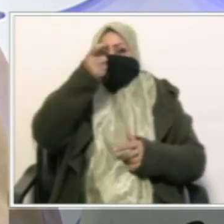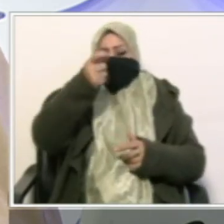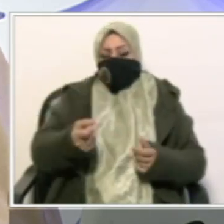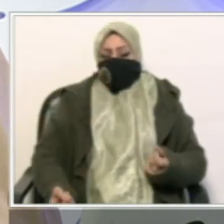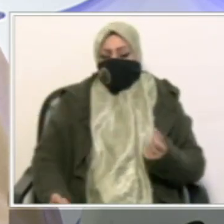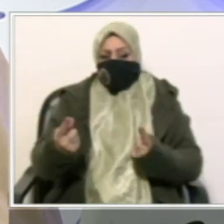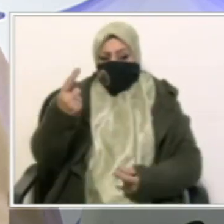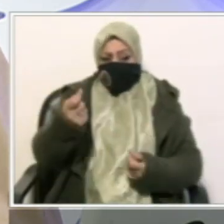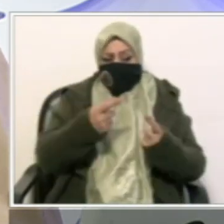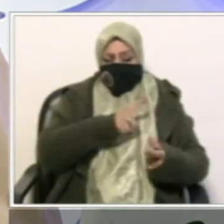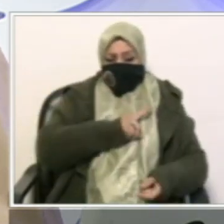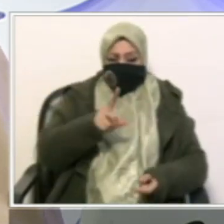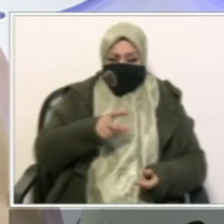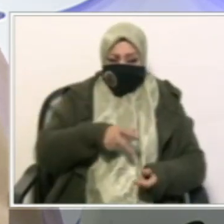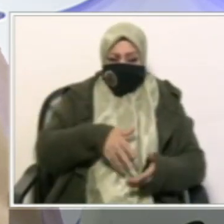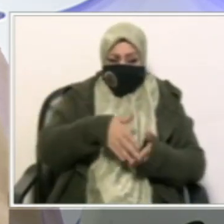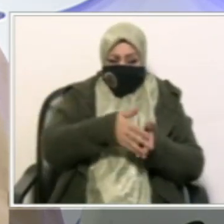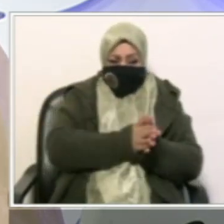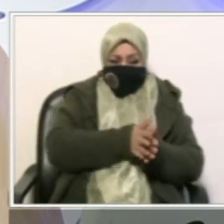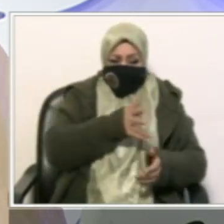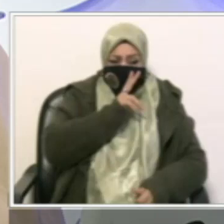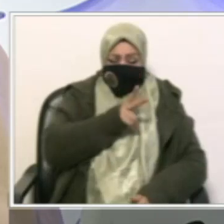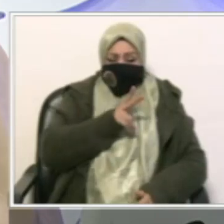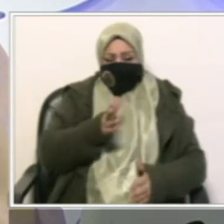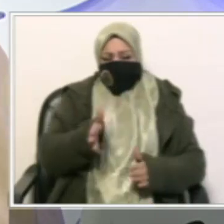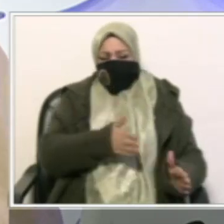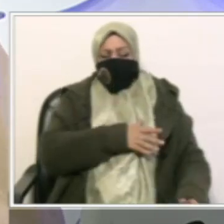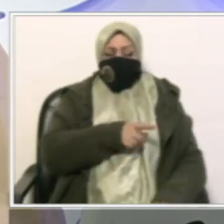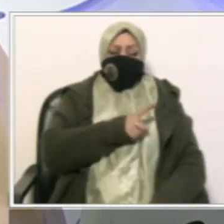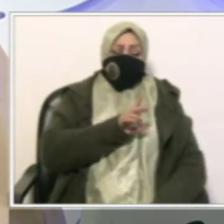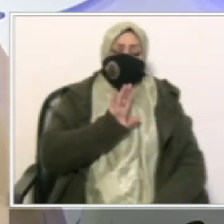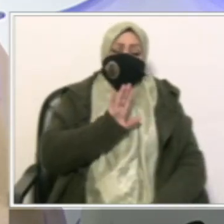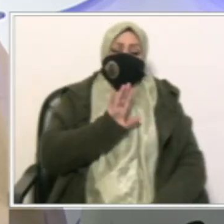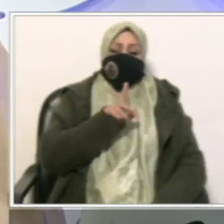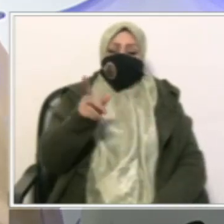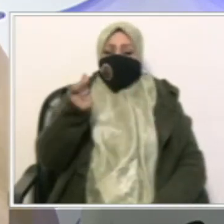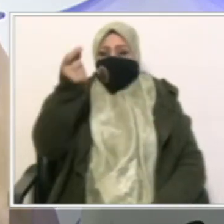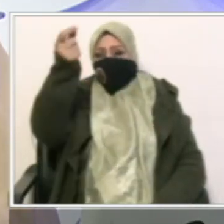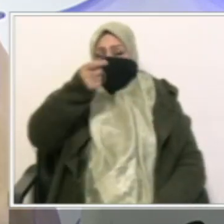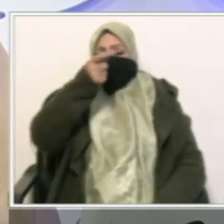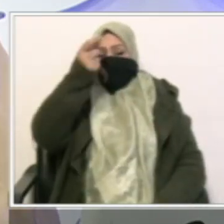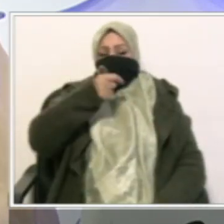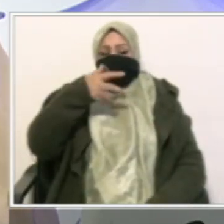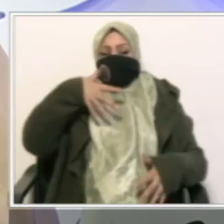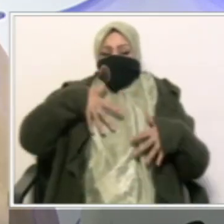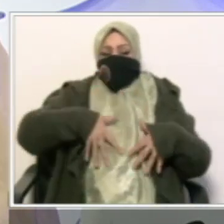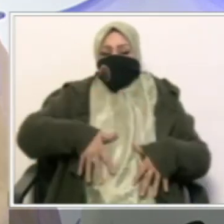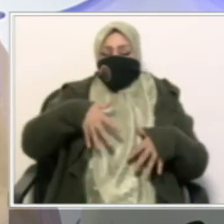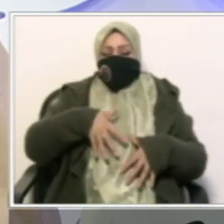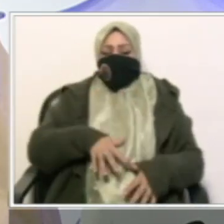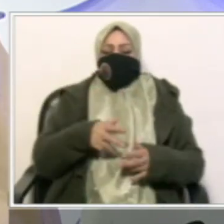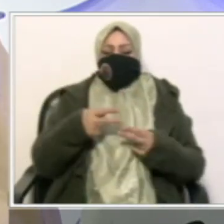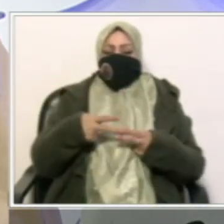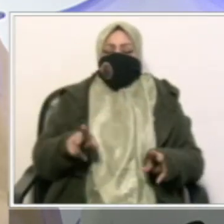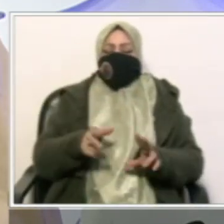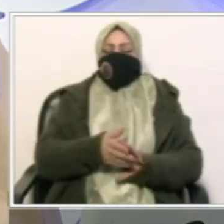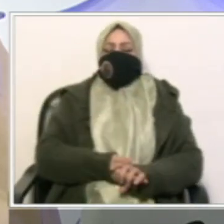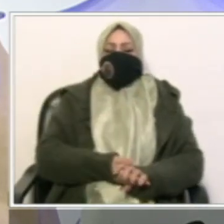لأن فيها منافع للناس، فإذا هذه الذريعة فتحت. بينما الذريعة التي